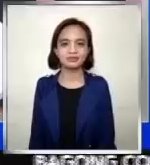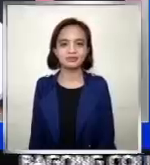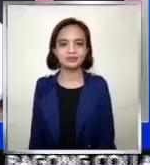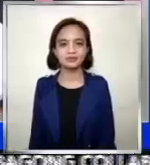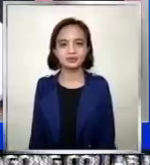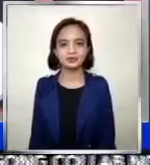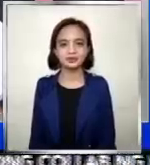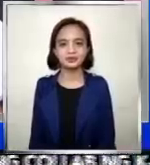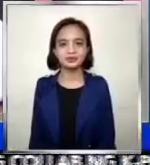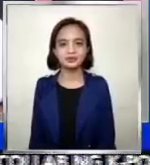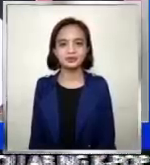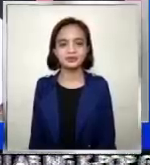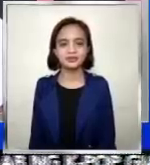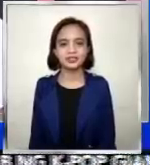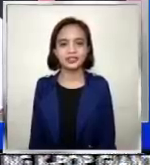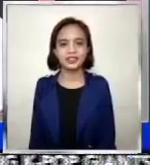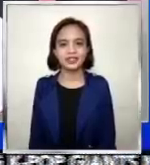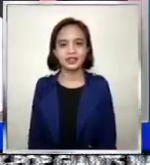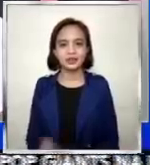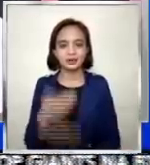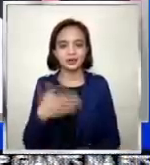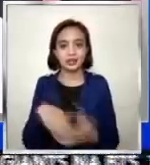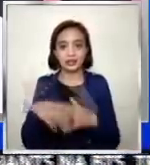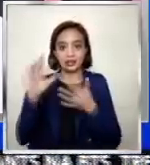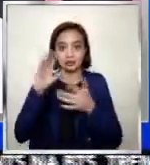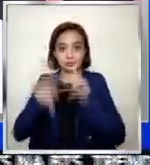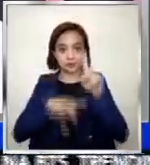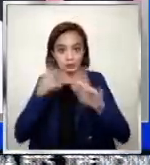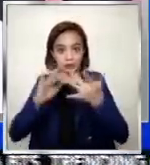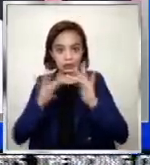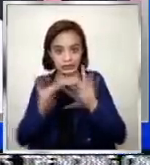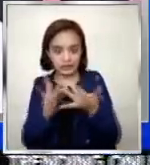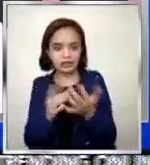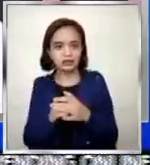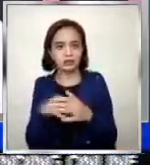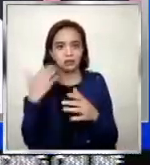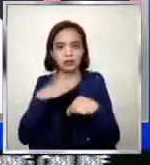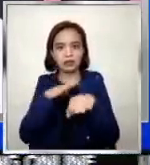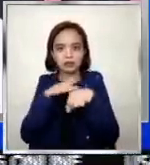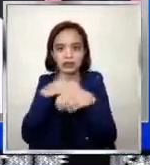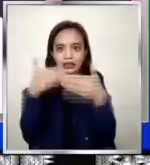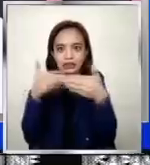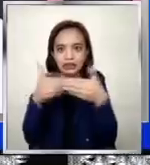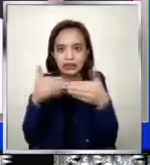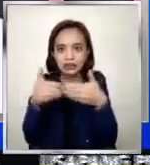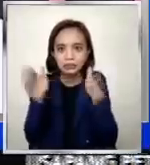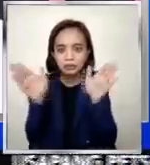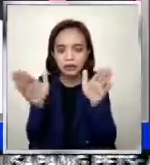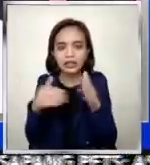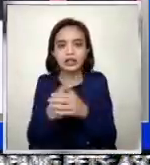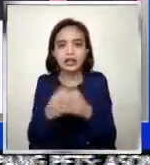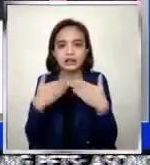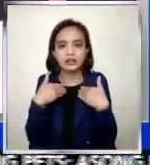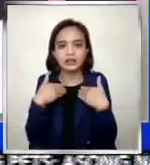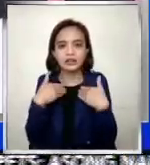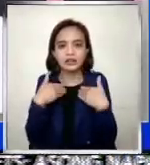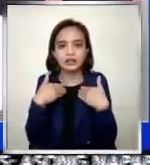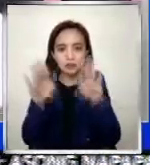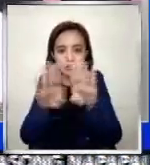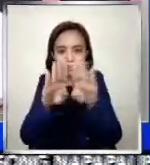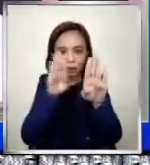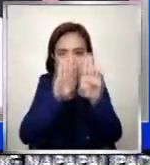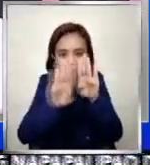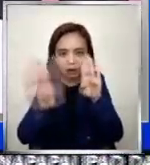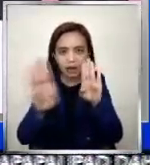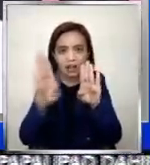Sinusuan ng netizens ang isang aso na halos lumipad at wagas daw magbukas ng pinto ng kanilang bahay. Nangyayari raw yan